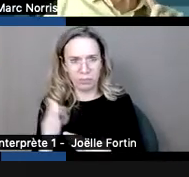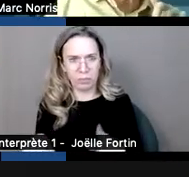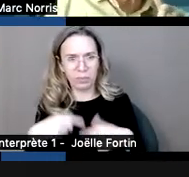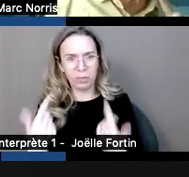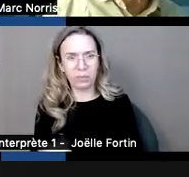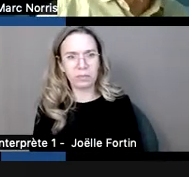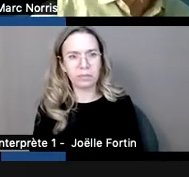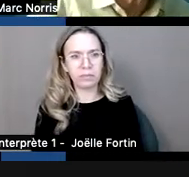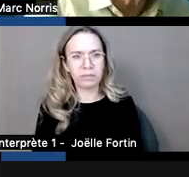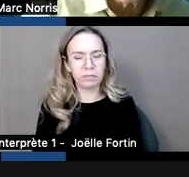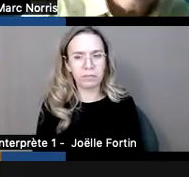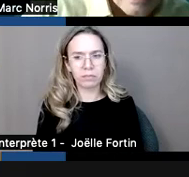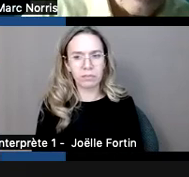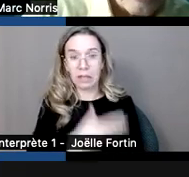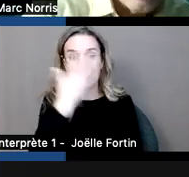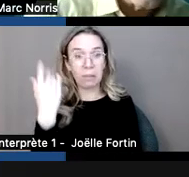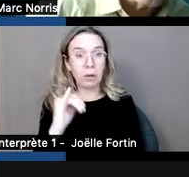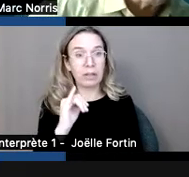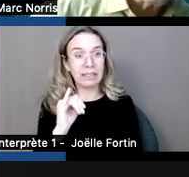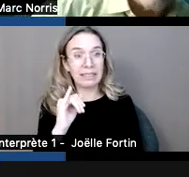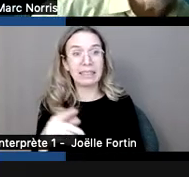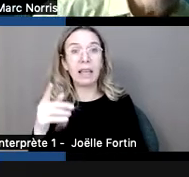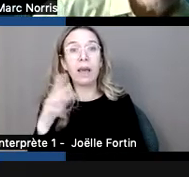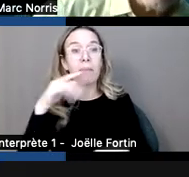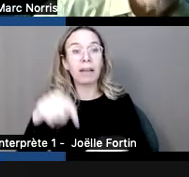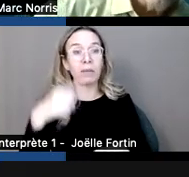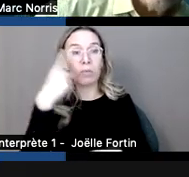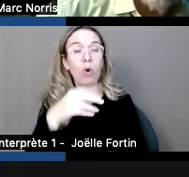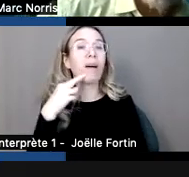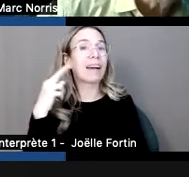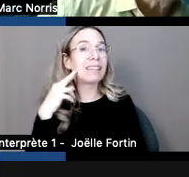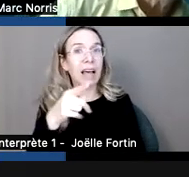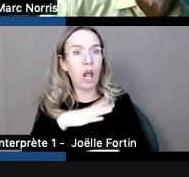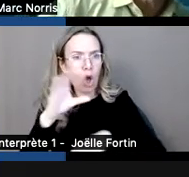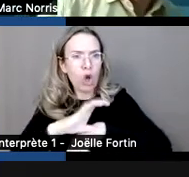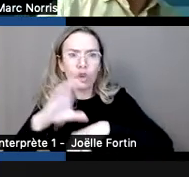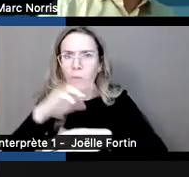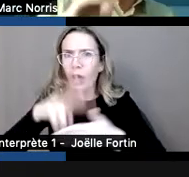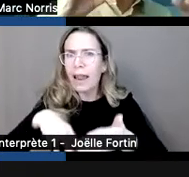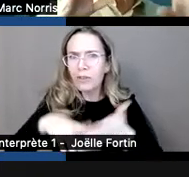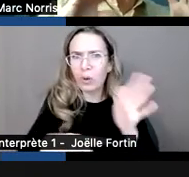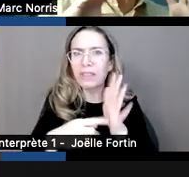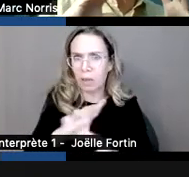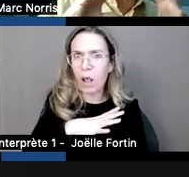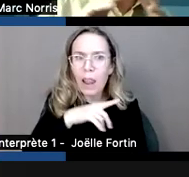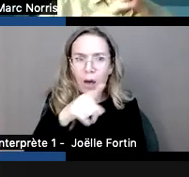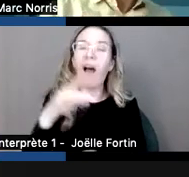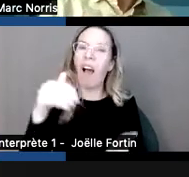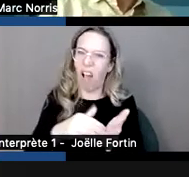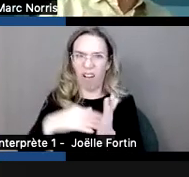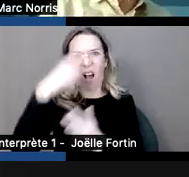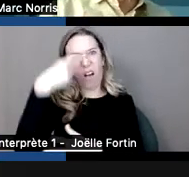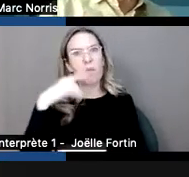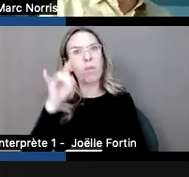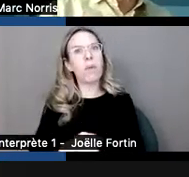sais pas s'il y en a ici qui représentent des résidences. C'est juste la question, avez-vous un club de lecture? Parce qu'il y a encore un mythe qui circule,